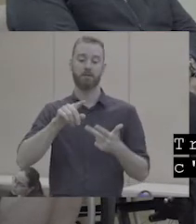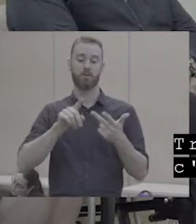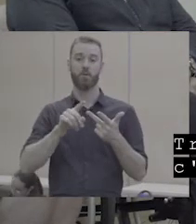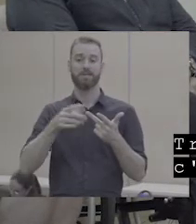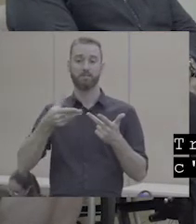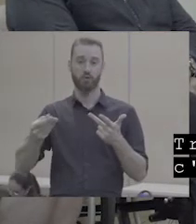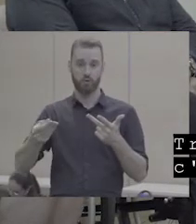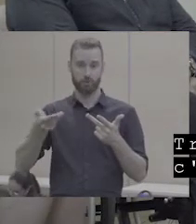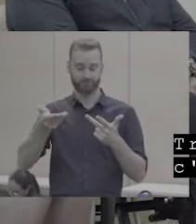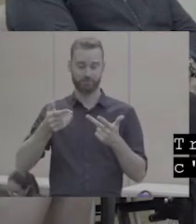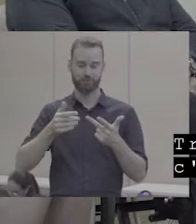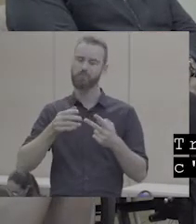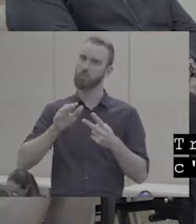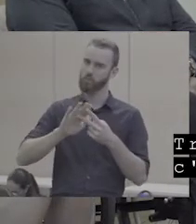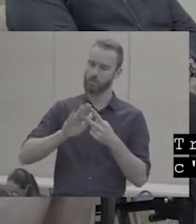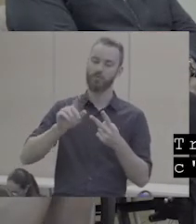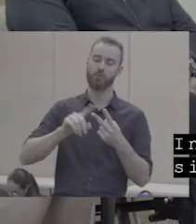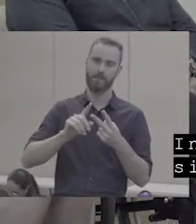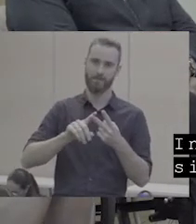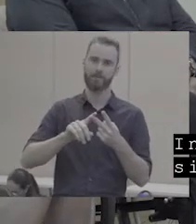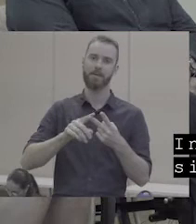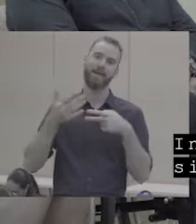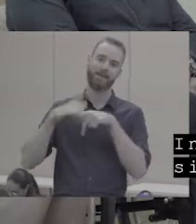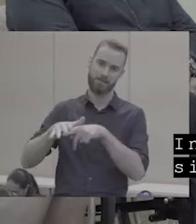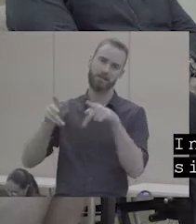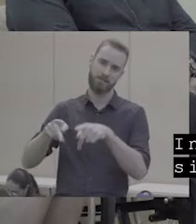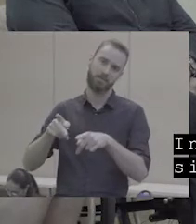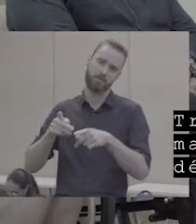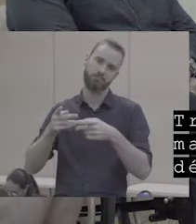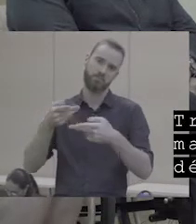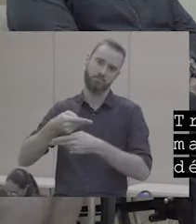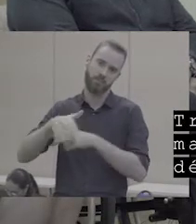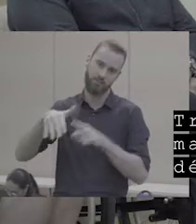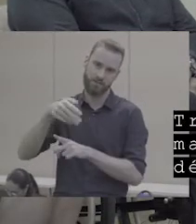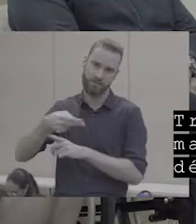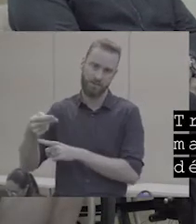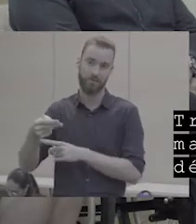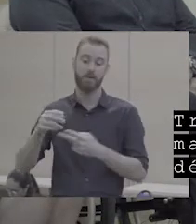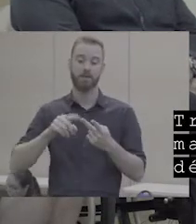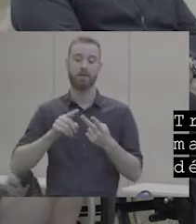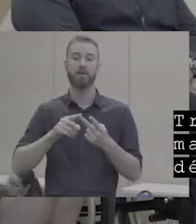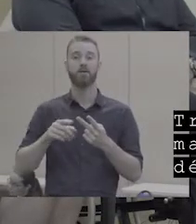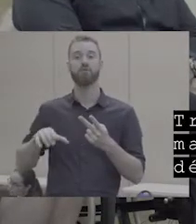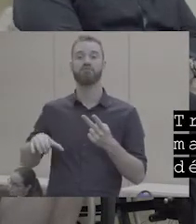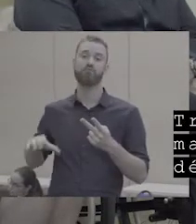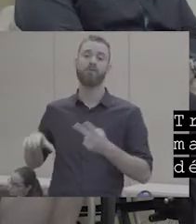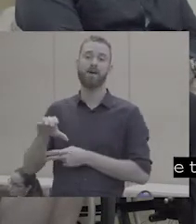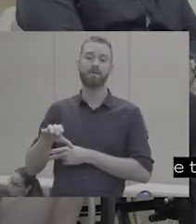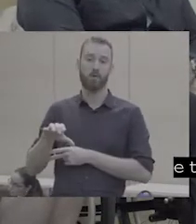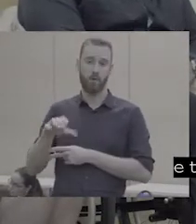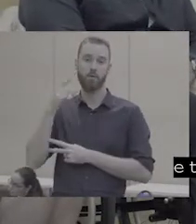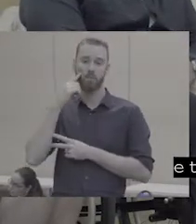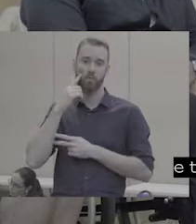Troisième solution, donc... Ça, c'était la deuxième solution, intégration des personnes en situation de handicap. Troisième solution, maintien de subventions dédiées à